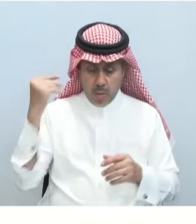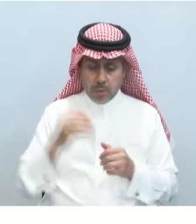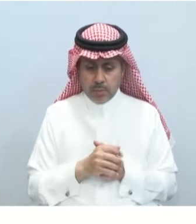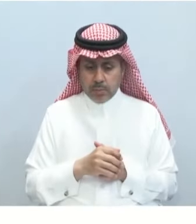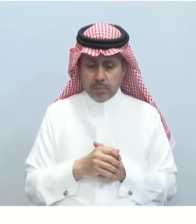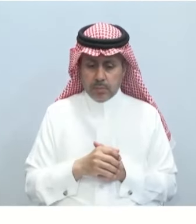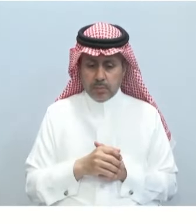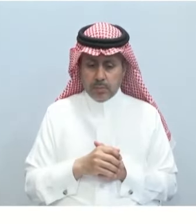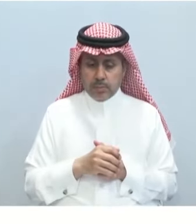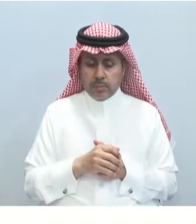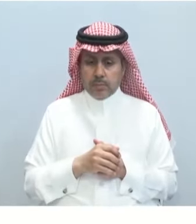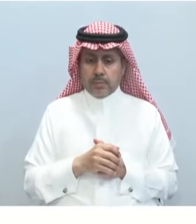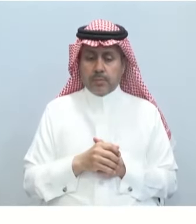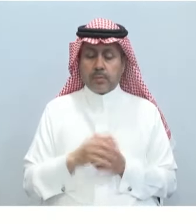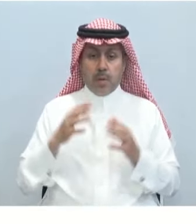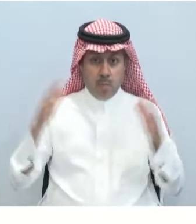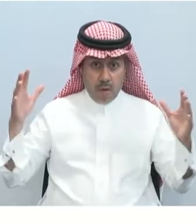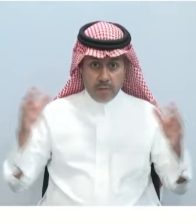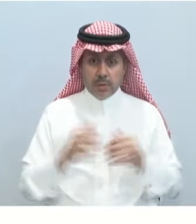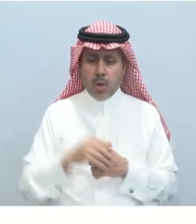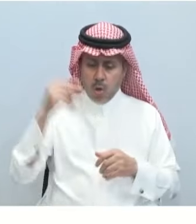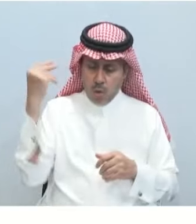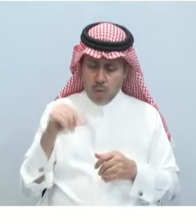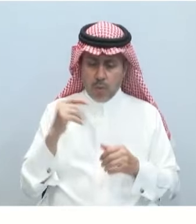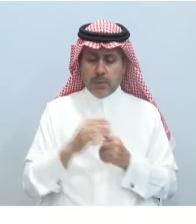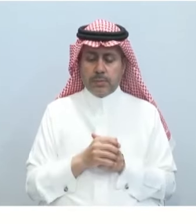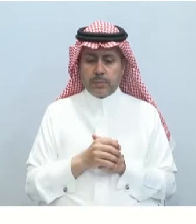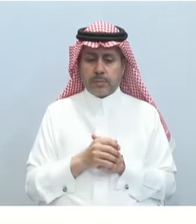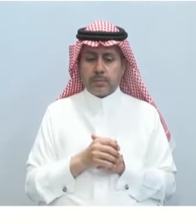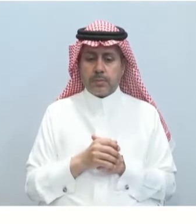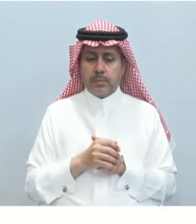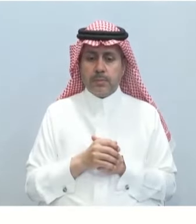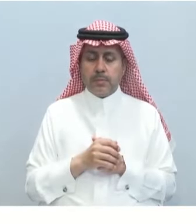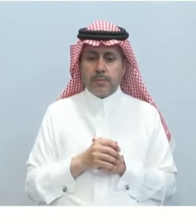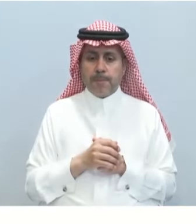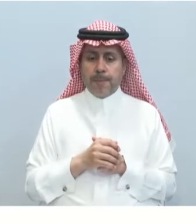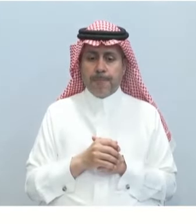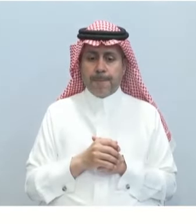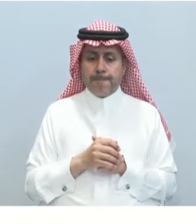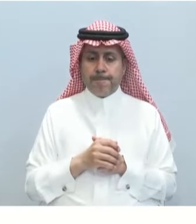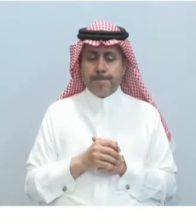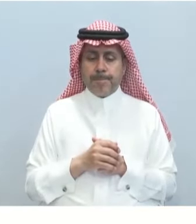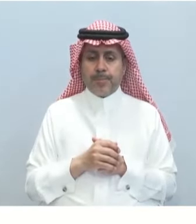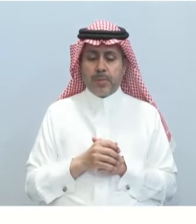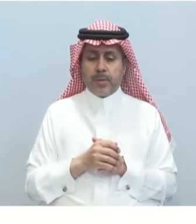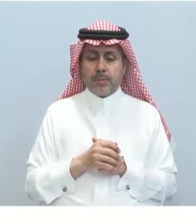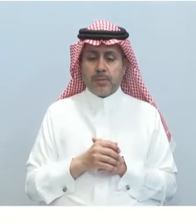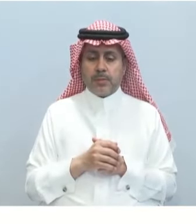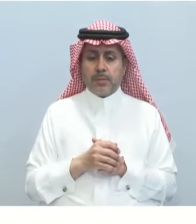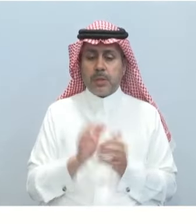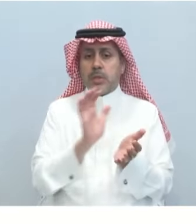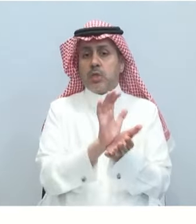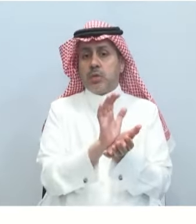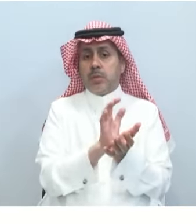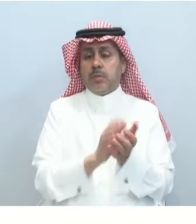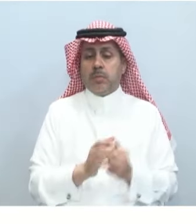وهي حاله مضاعفه العقوبه وتكون العقوبه اشار اليها واحد من هذه الماده السجن